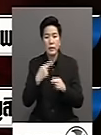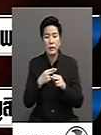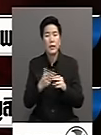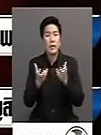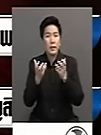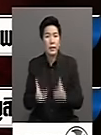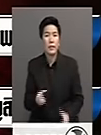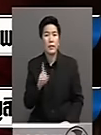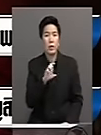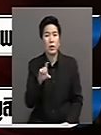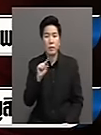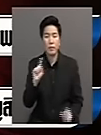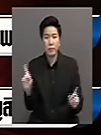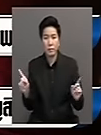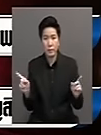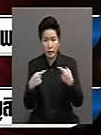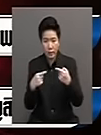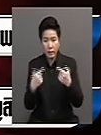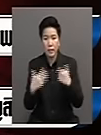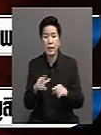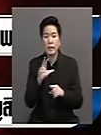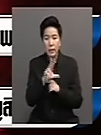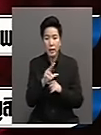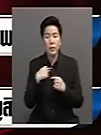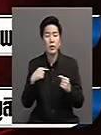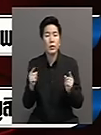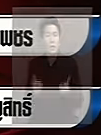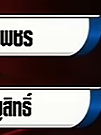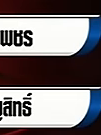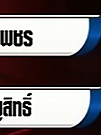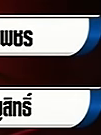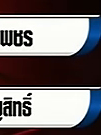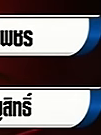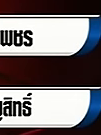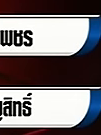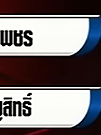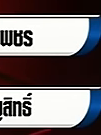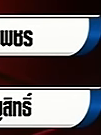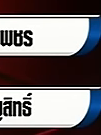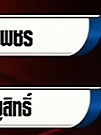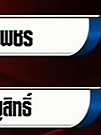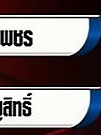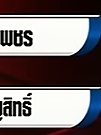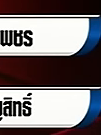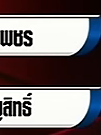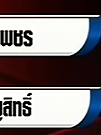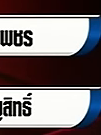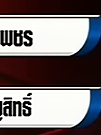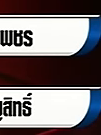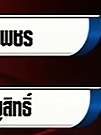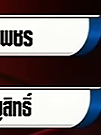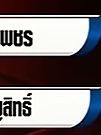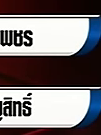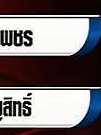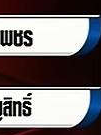นันใหญ่120ปอนด์เจอกับเฉินหลงสอเสือเพชรคู่ที่3เหลี่ยมประพักสินบีมวยไทยยิม118ปอนด์ดวลกับยอดอัศวินพอบุ